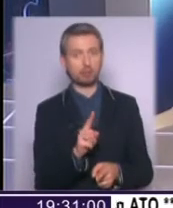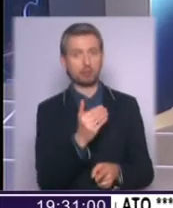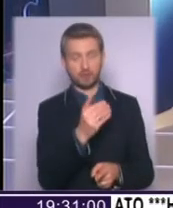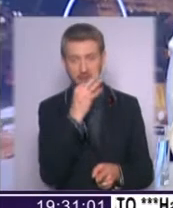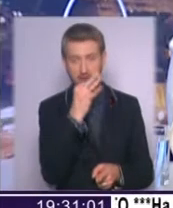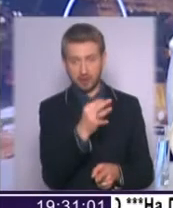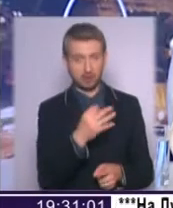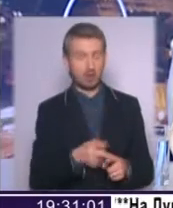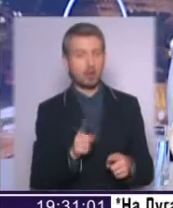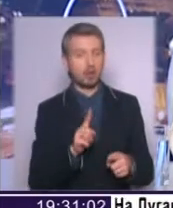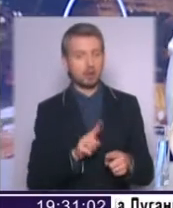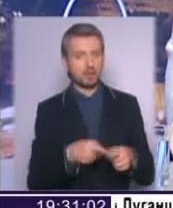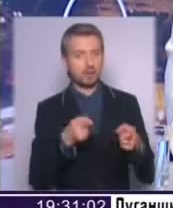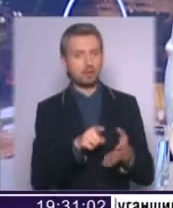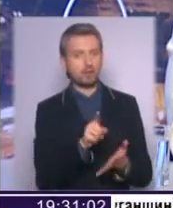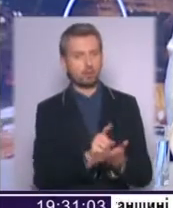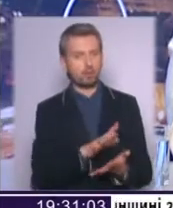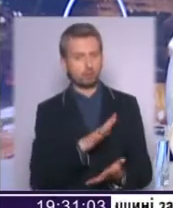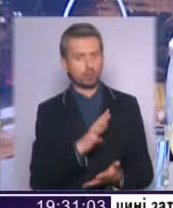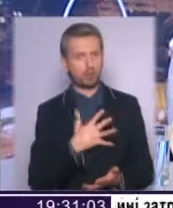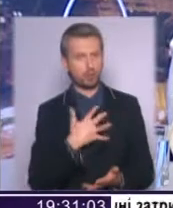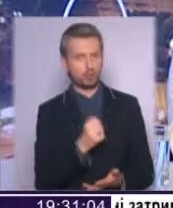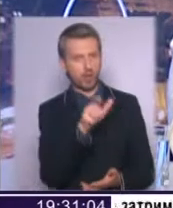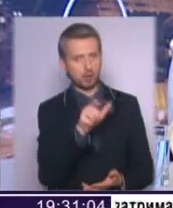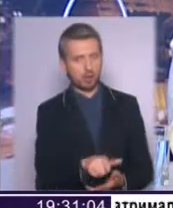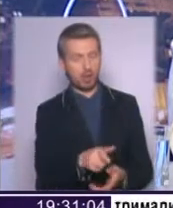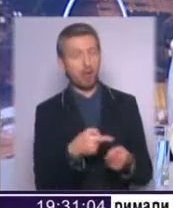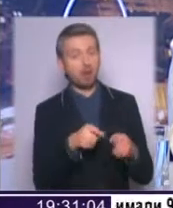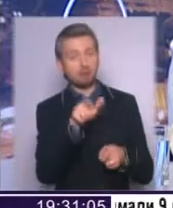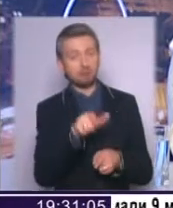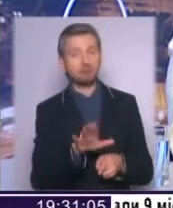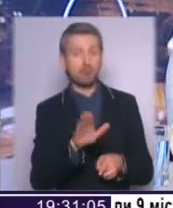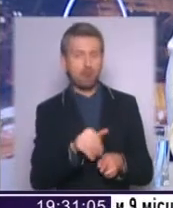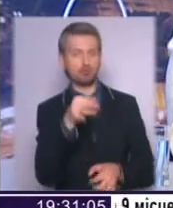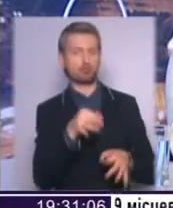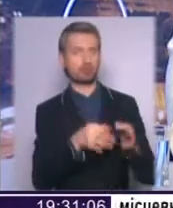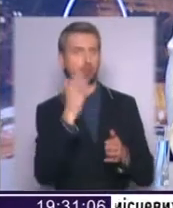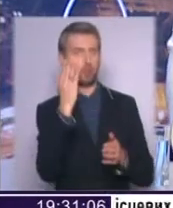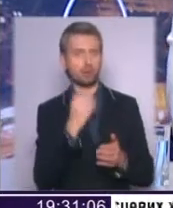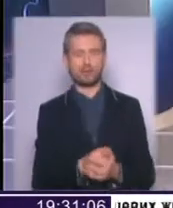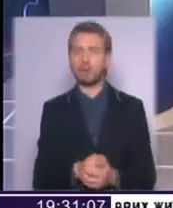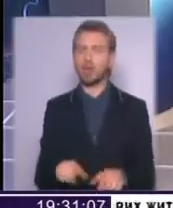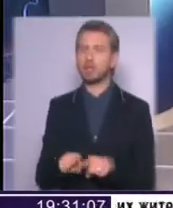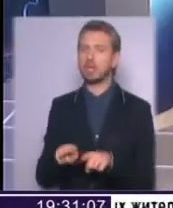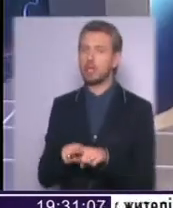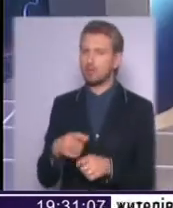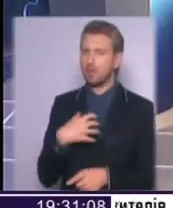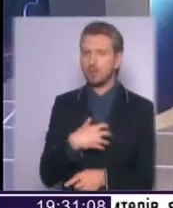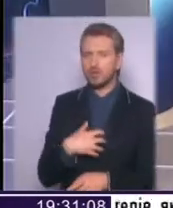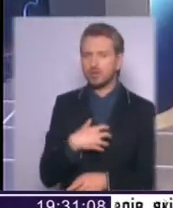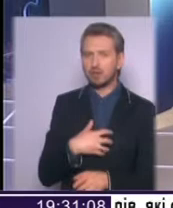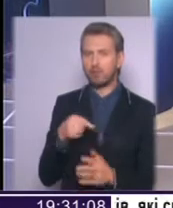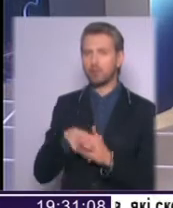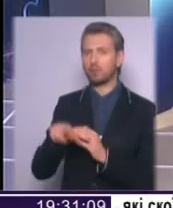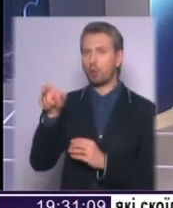так далі, то це дійсно має бути вольова людина. А інше нехай розсудить Бог. Так само важливо, ну, тобто,